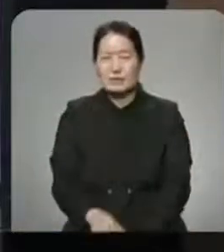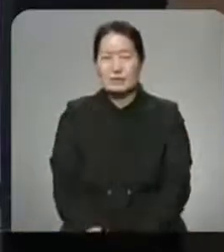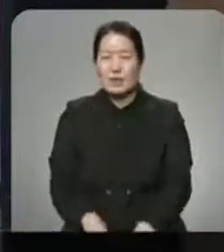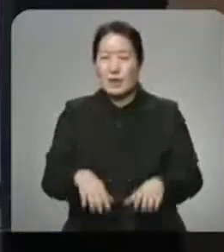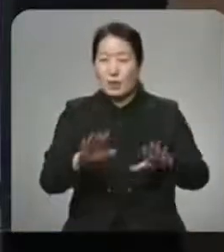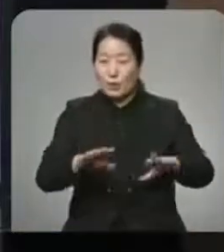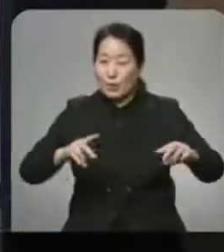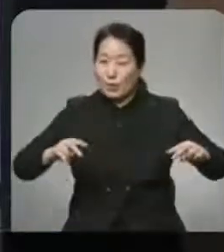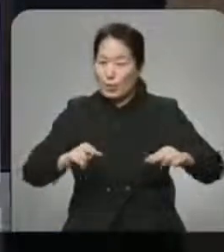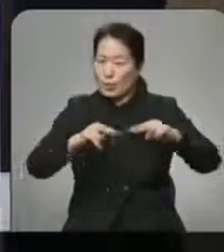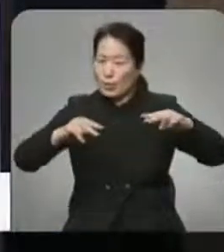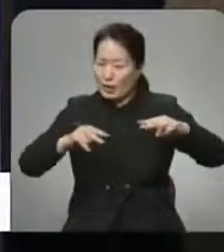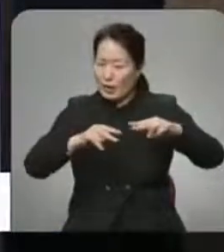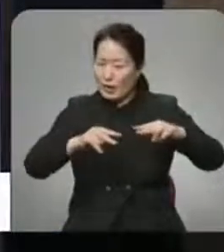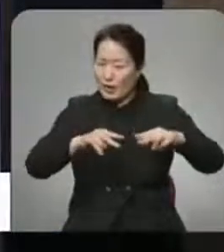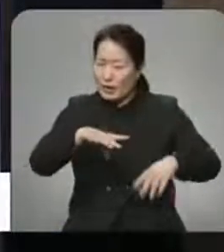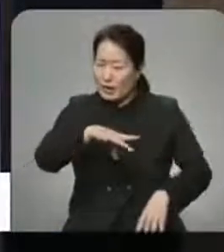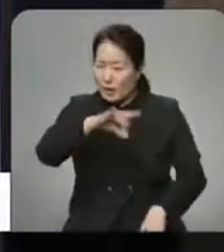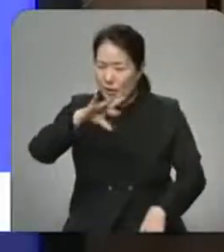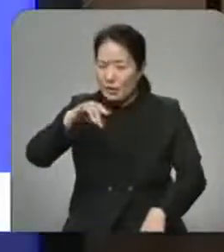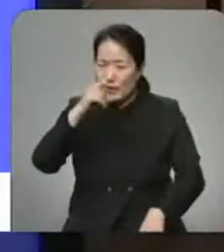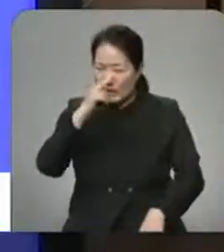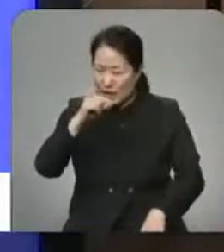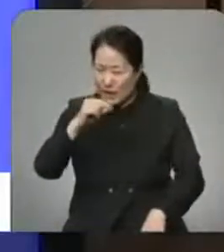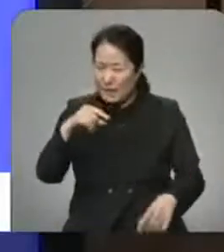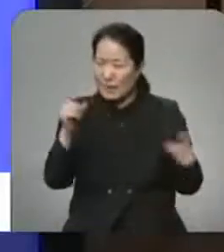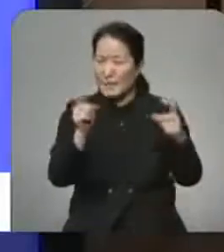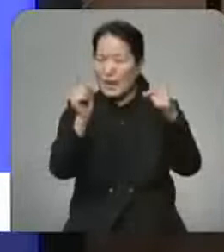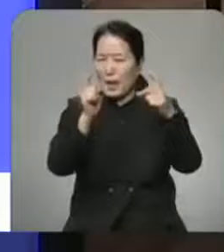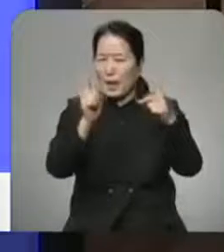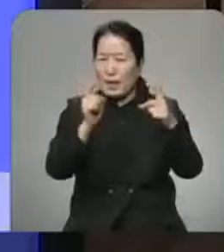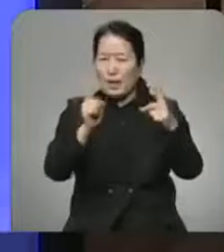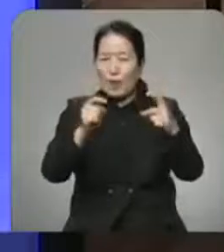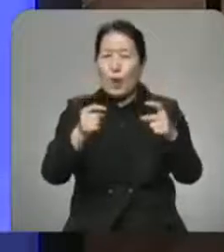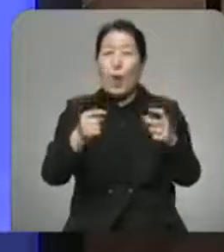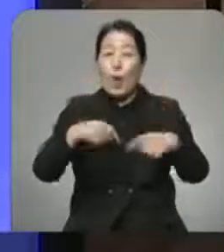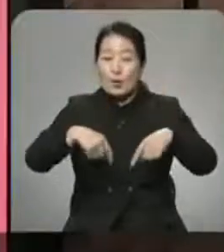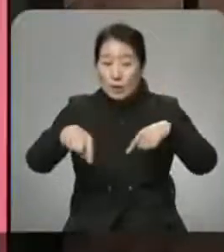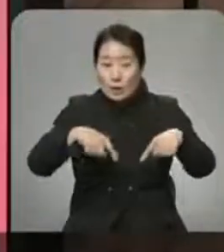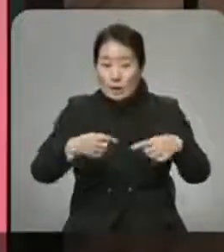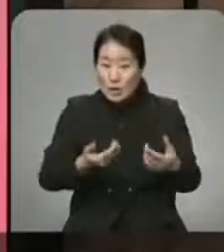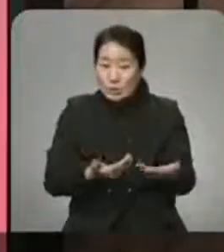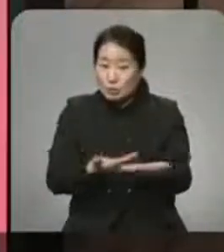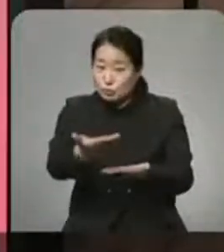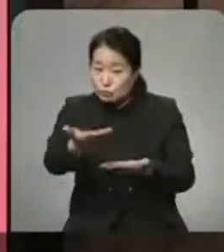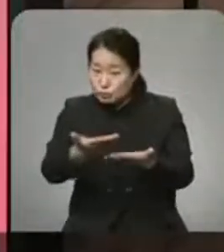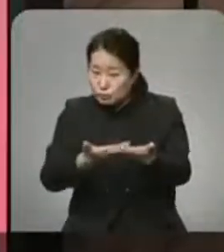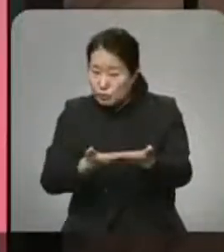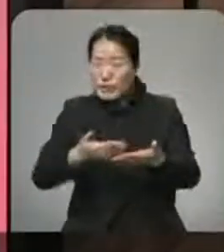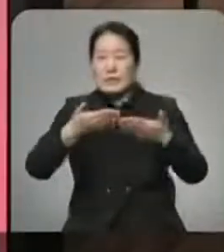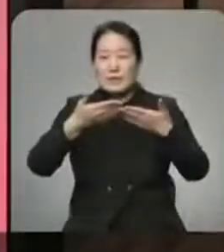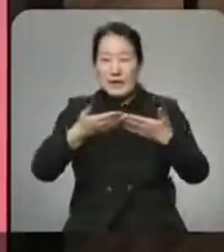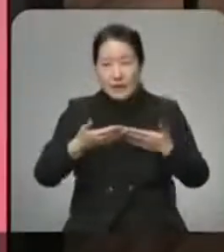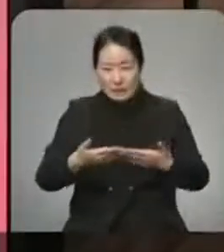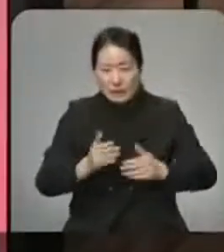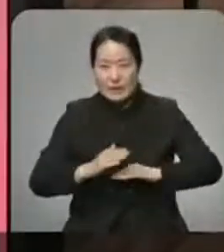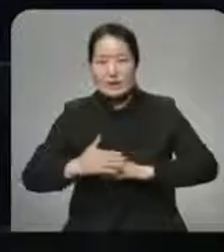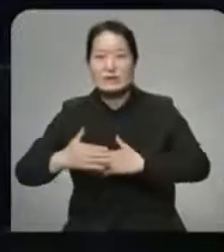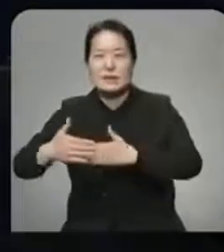이번 토론회는 때로는 날카롭게 대립하고, 때로는 진지한 정책 토론을 주고받으며 비교적 차분하게